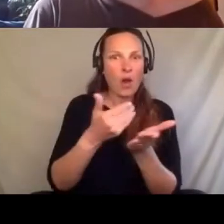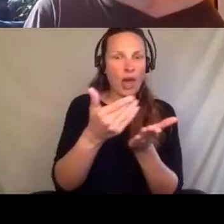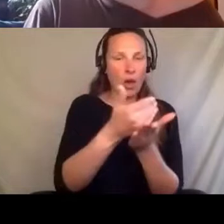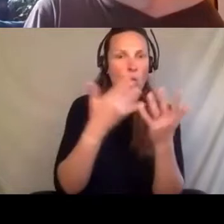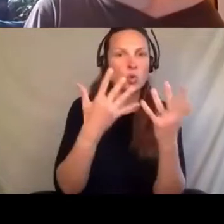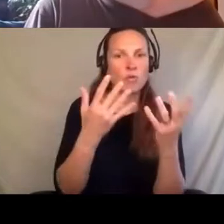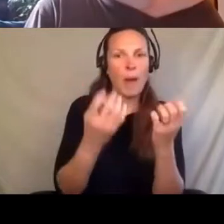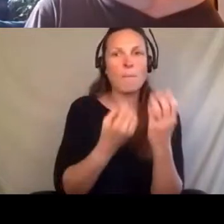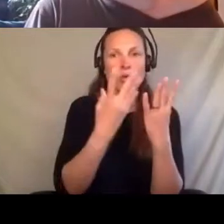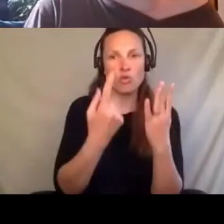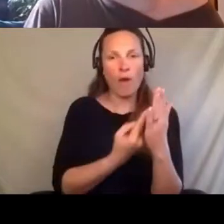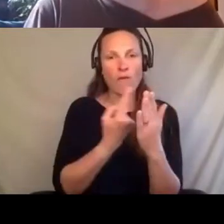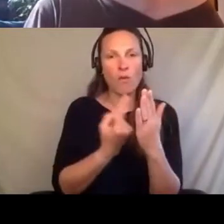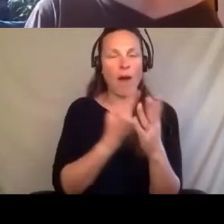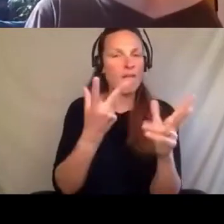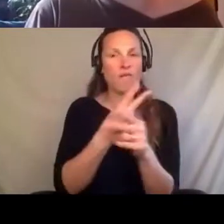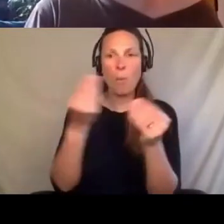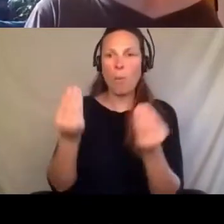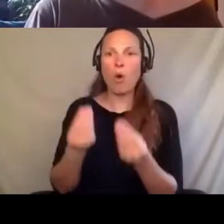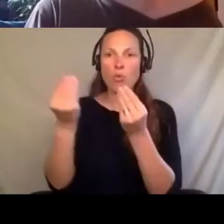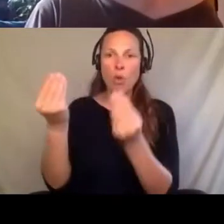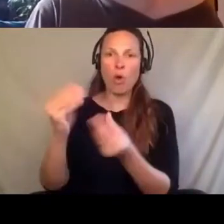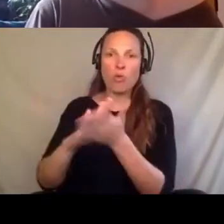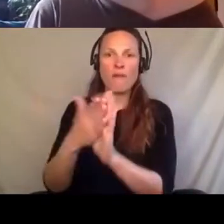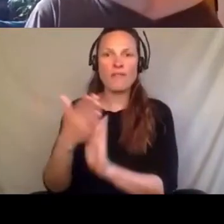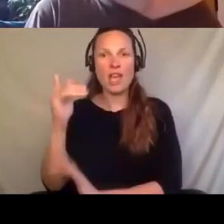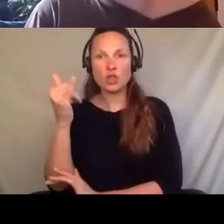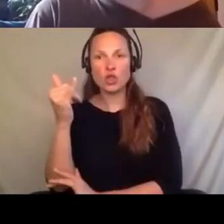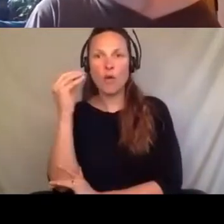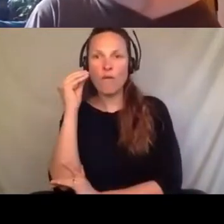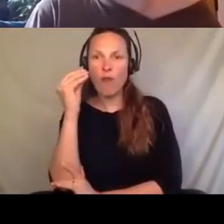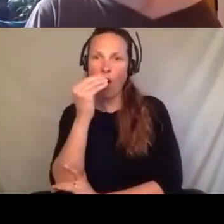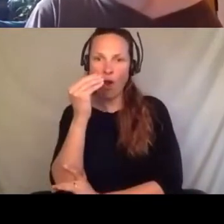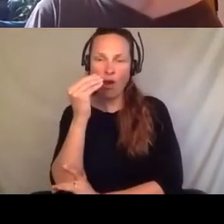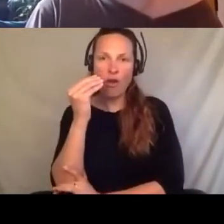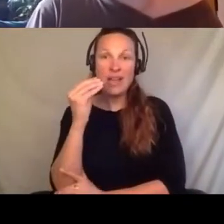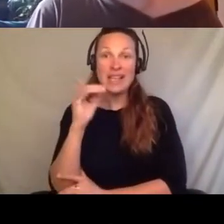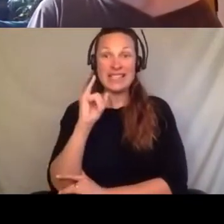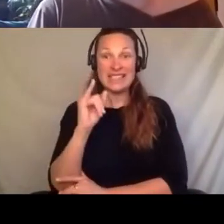Donc, éviter de lui donner trop chaud et de l'assécher.